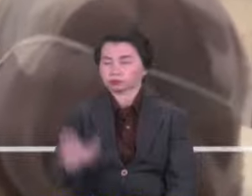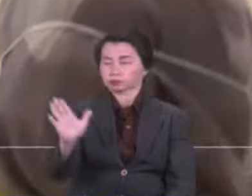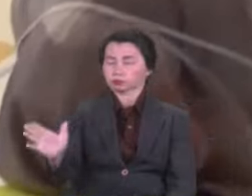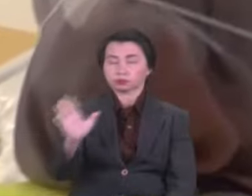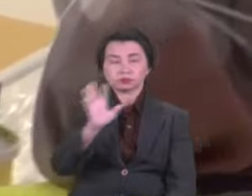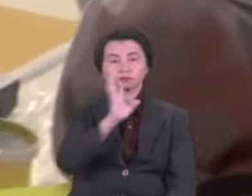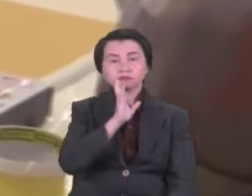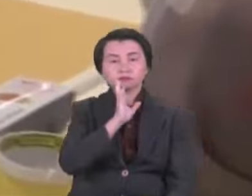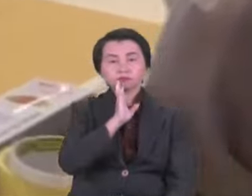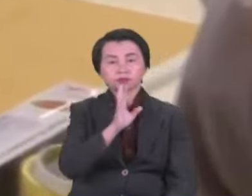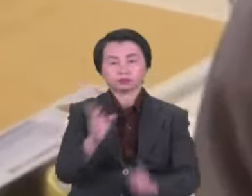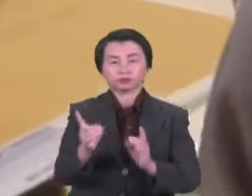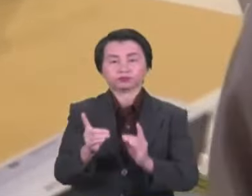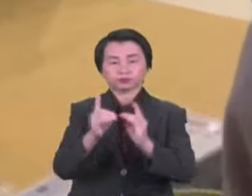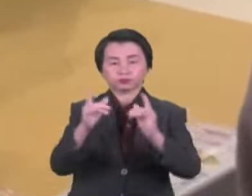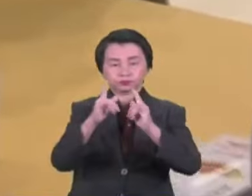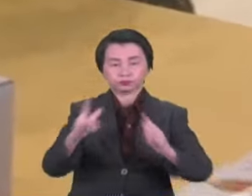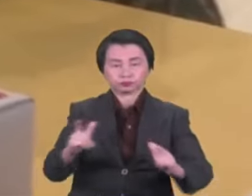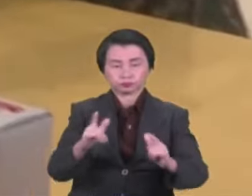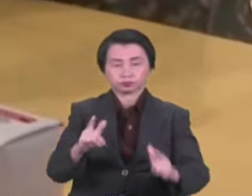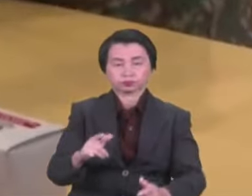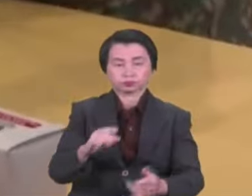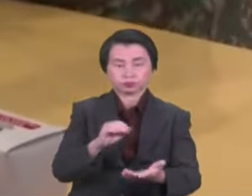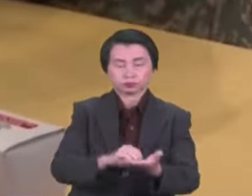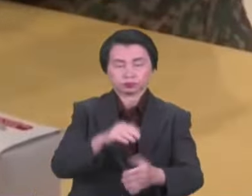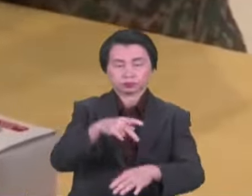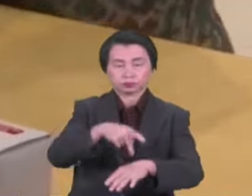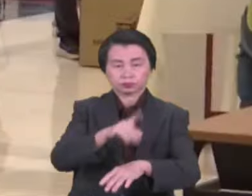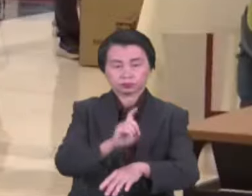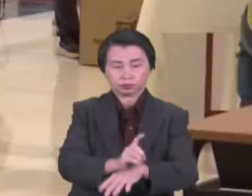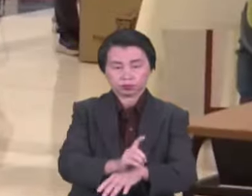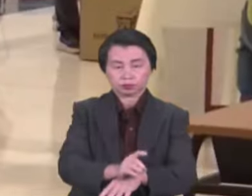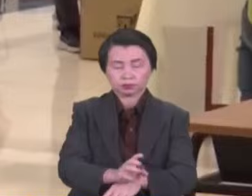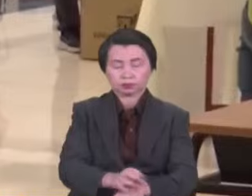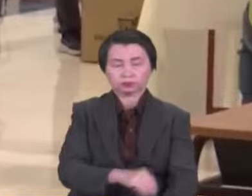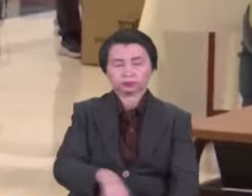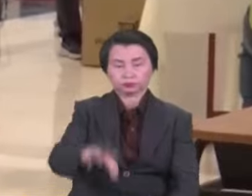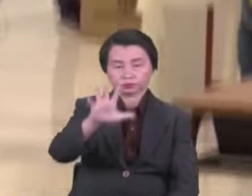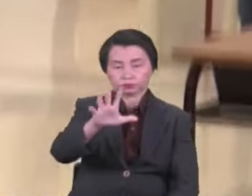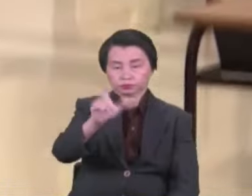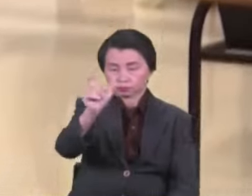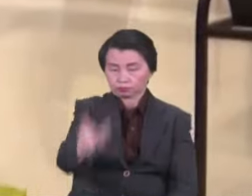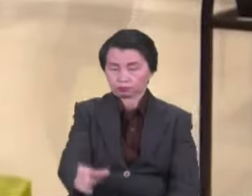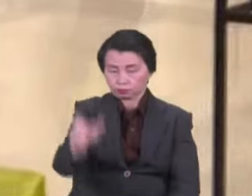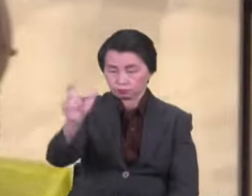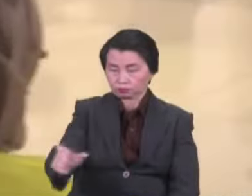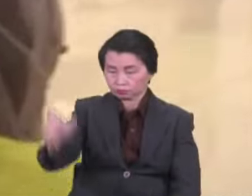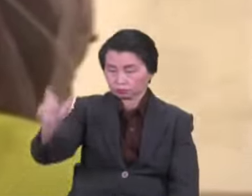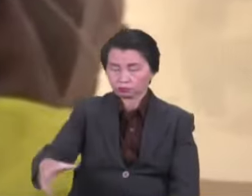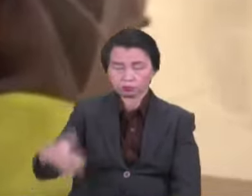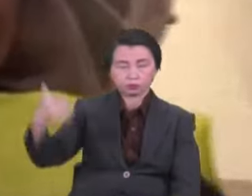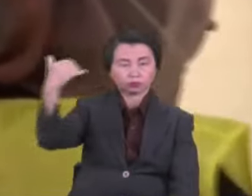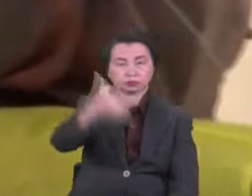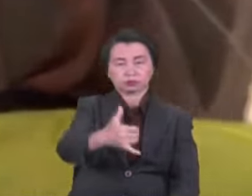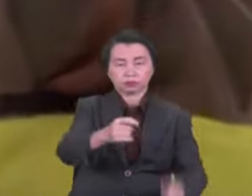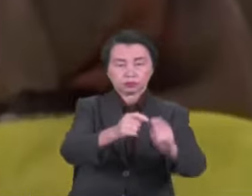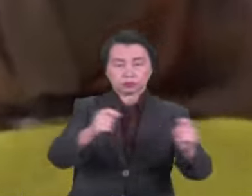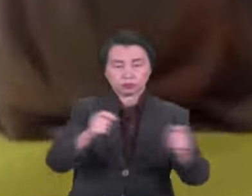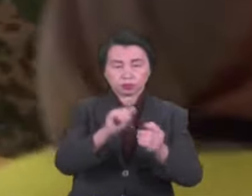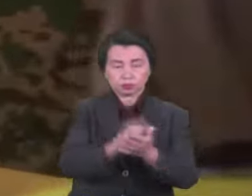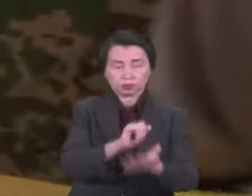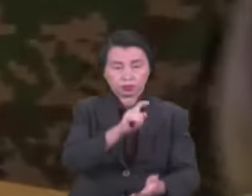berkata demikian ketika ditemui di Kem Segenting, Port Dickson. Dalam pada itu, 5 calon Parlimen Port Dickson berkunjung ke lokasi